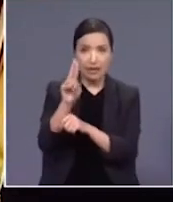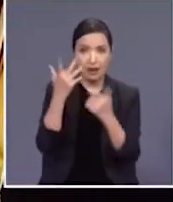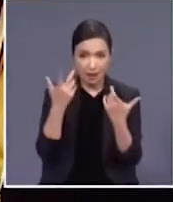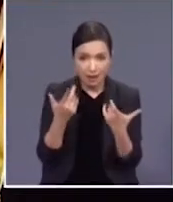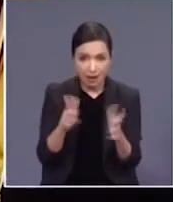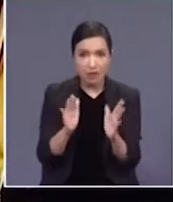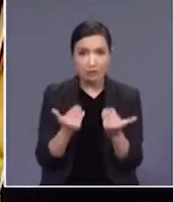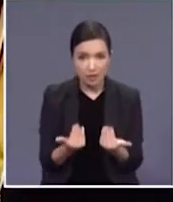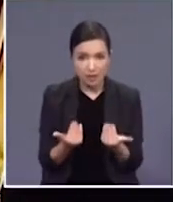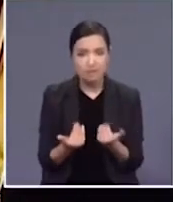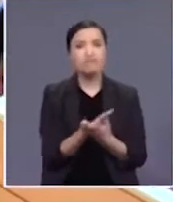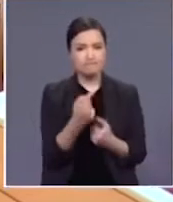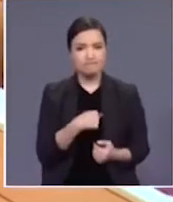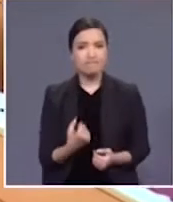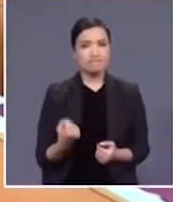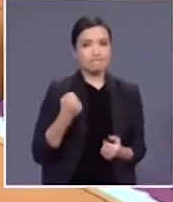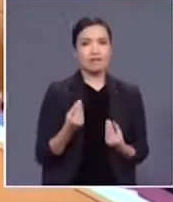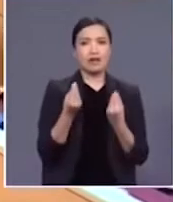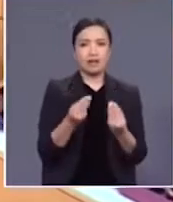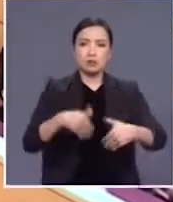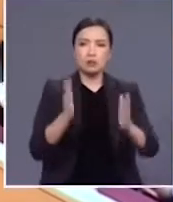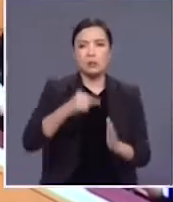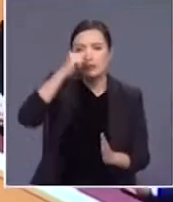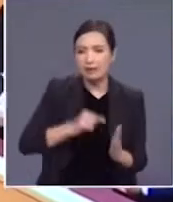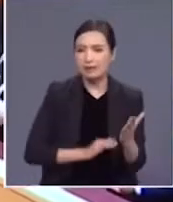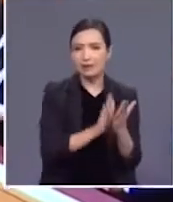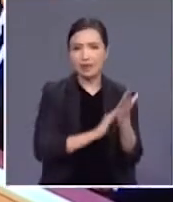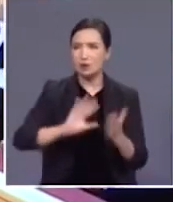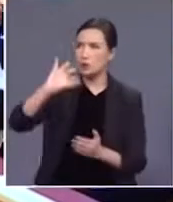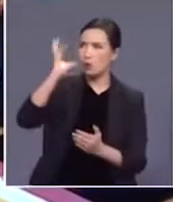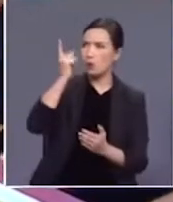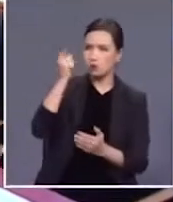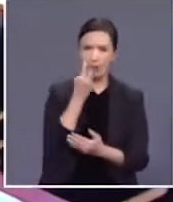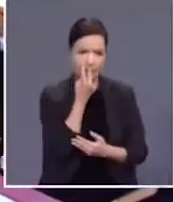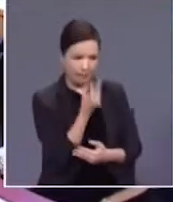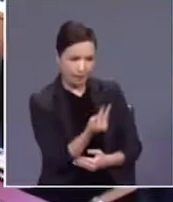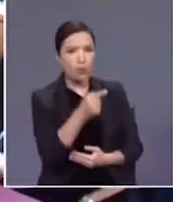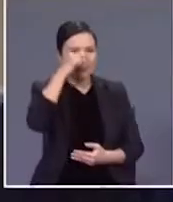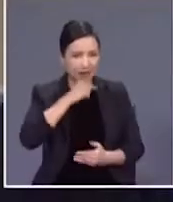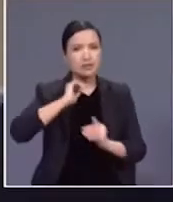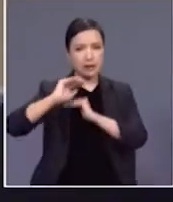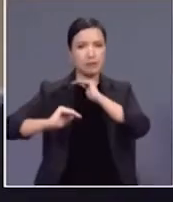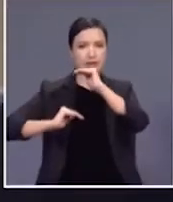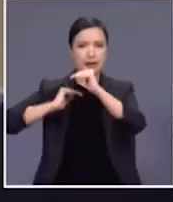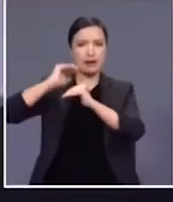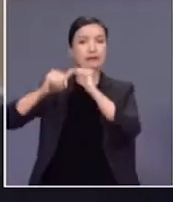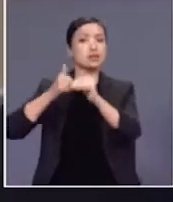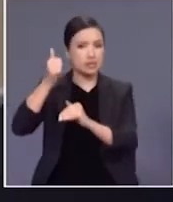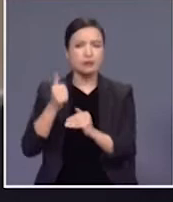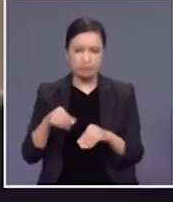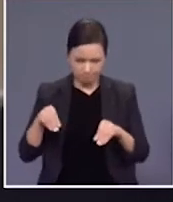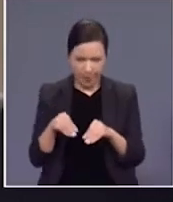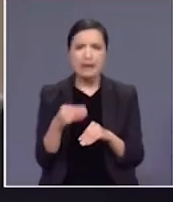ซึ่งย่อมจะเป็นการสร้างความมั่นใจให้กับชาวไทยทั้งชาติและชาวโลกได้เห็นการพัฒนาการที่ดีของเราซึ่งกำลังจะเกิดขึ้น